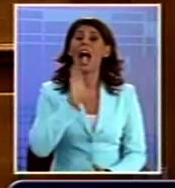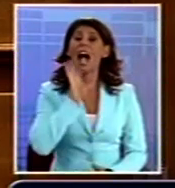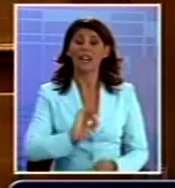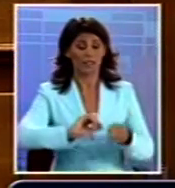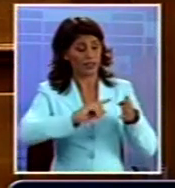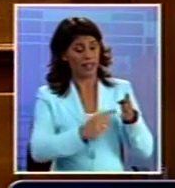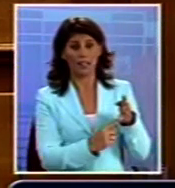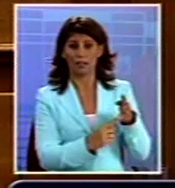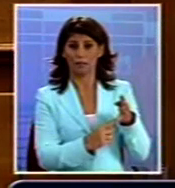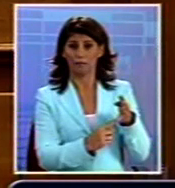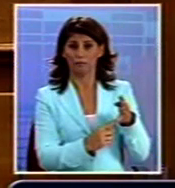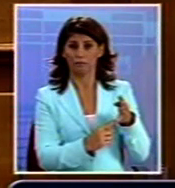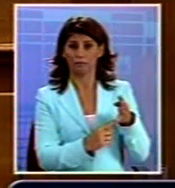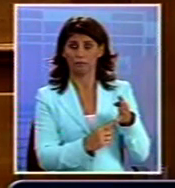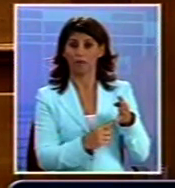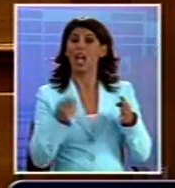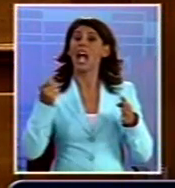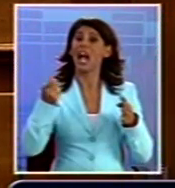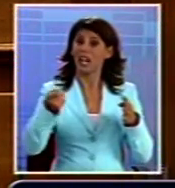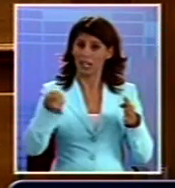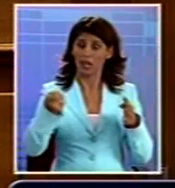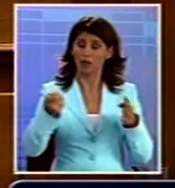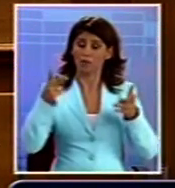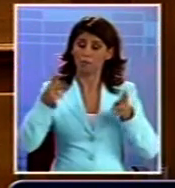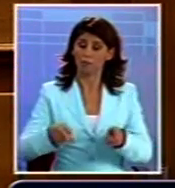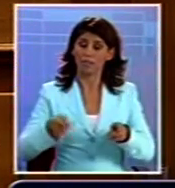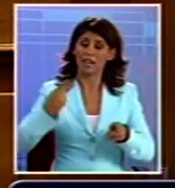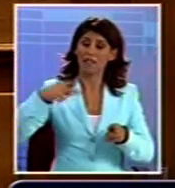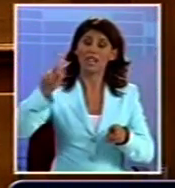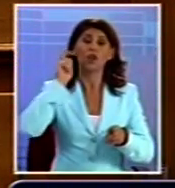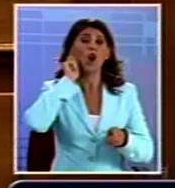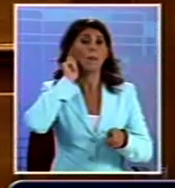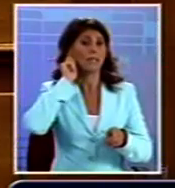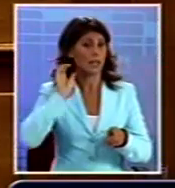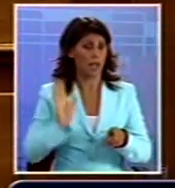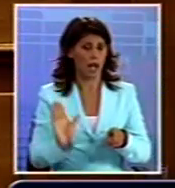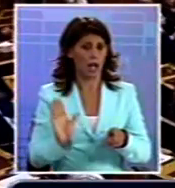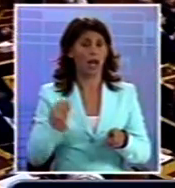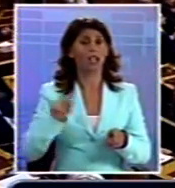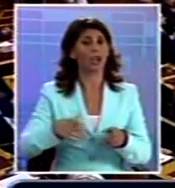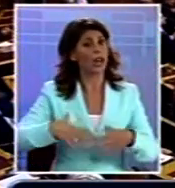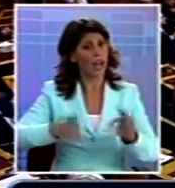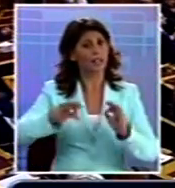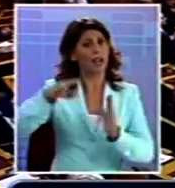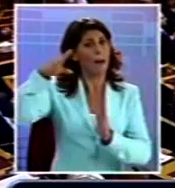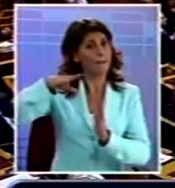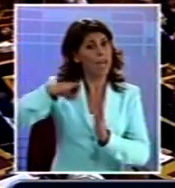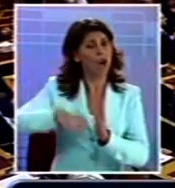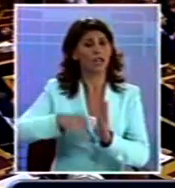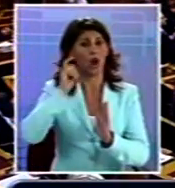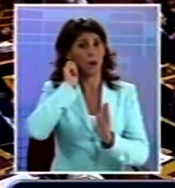τέταρτη. Το χρέος μας σταμάτησε να αυξάνεται ονομαστικά και ήδη άρχισε να μειώνεται